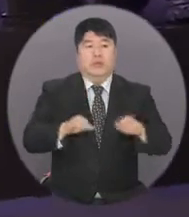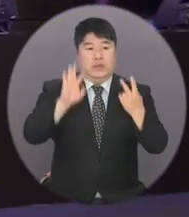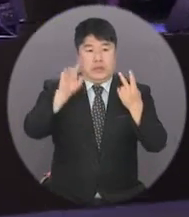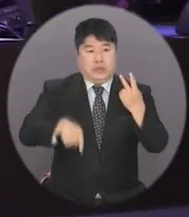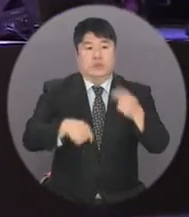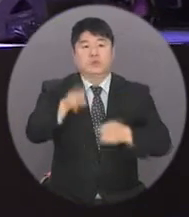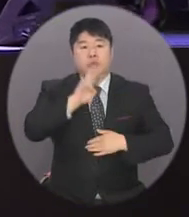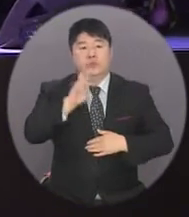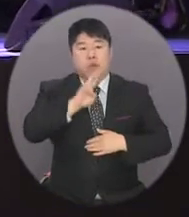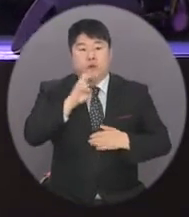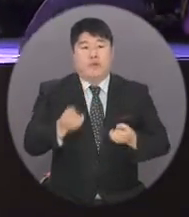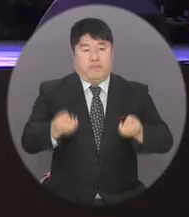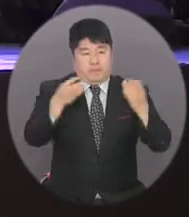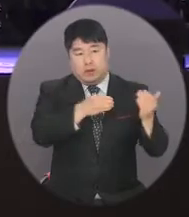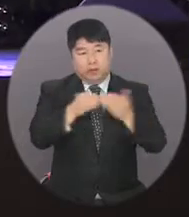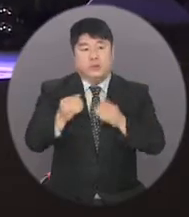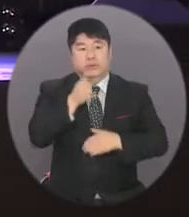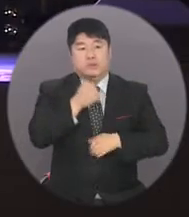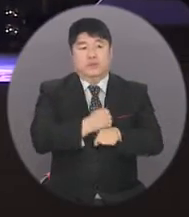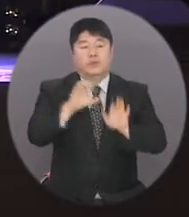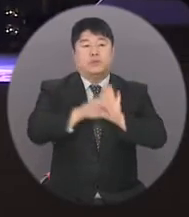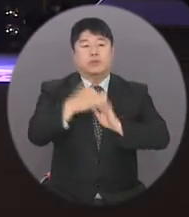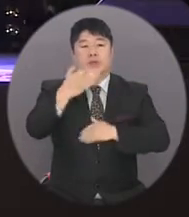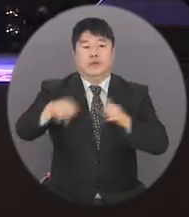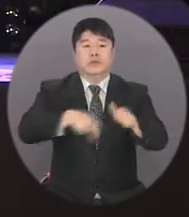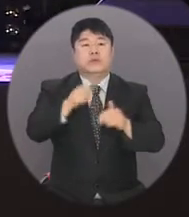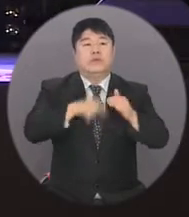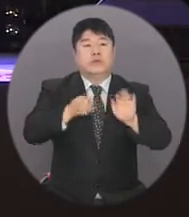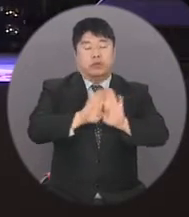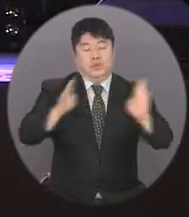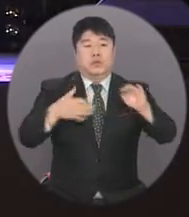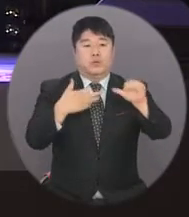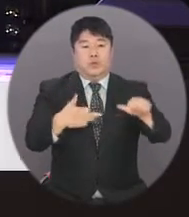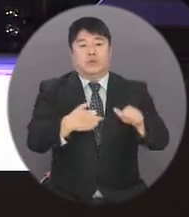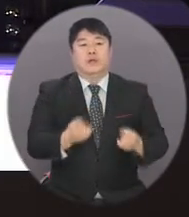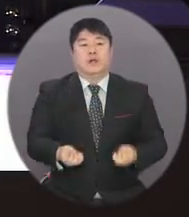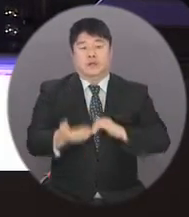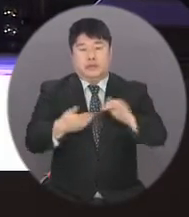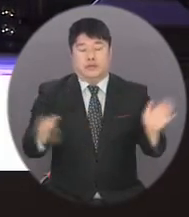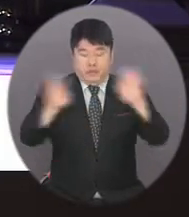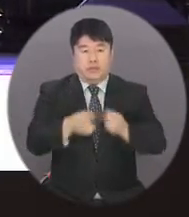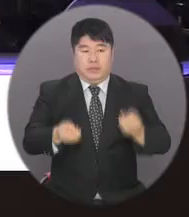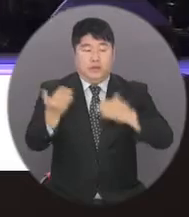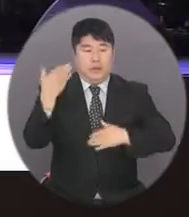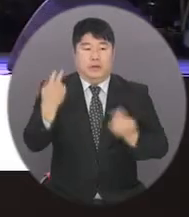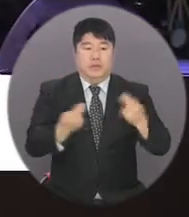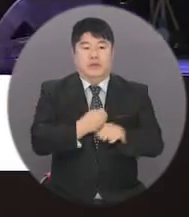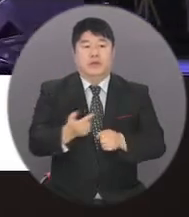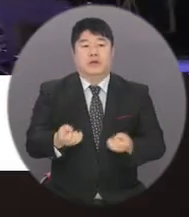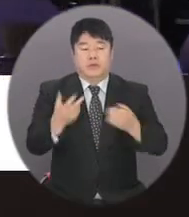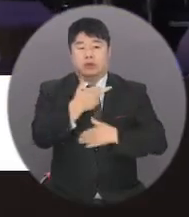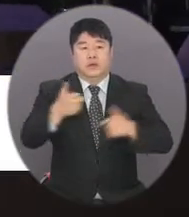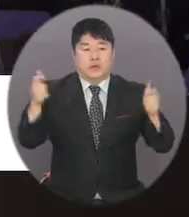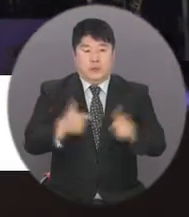접어들어 노래 공연이 진행되고 있습니다. 코로나19 상황 속에서 열리는 올해 5.18 전야제는 예년에 비해 행사 규모가 대폭